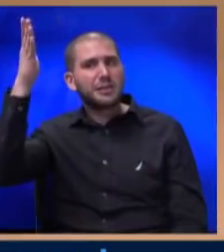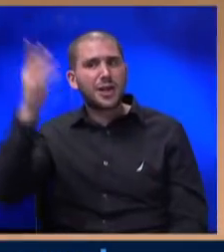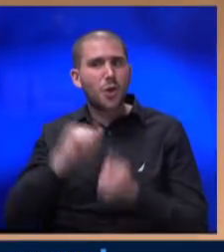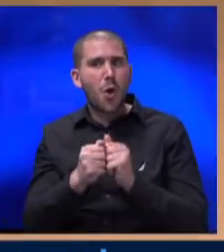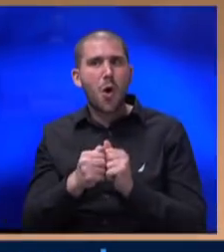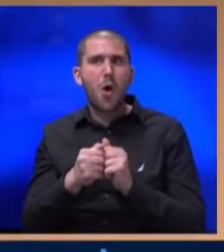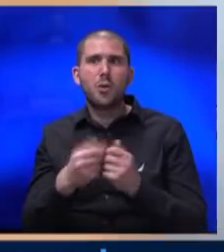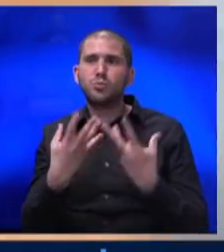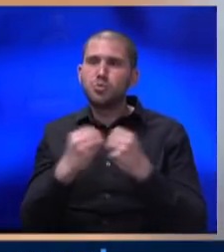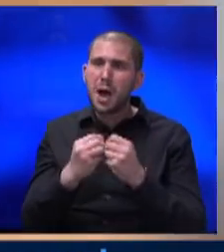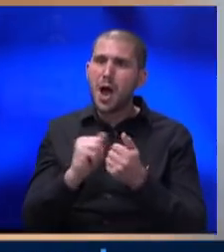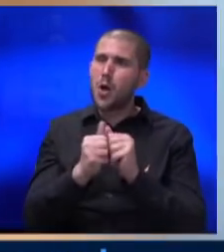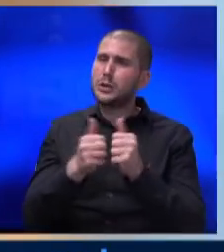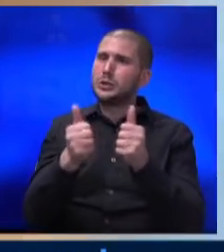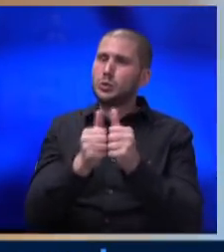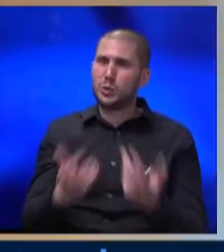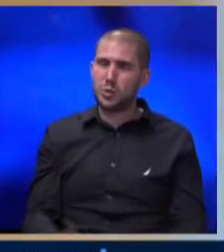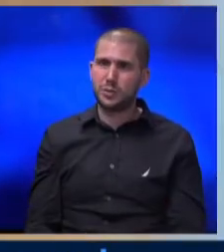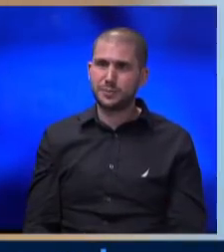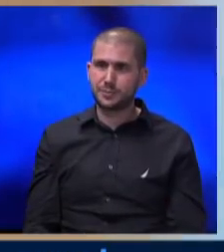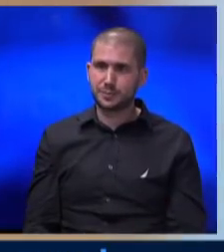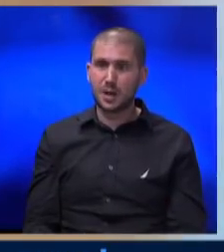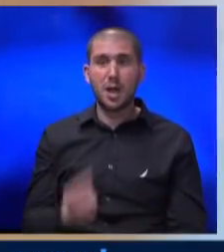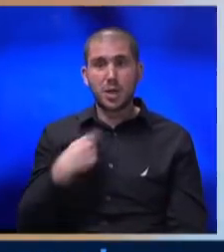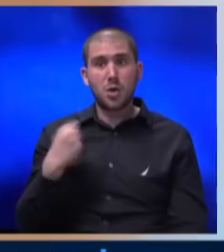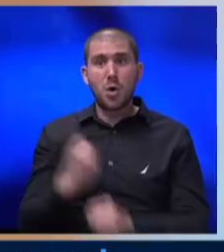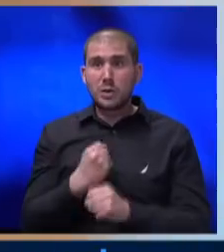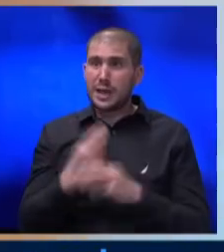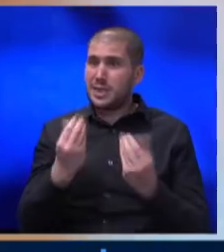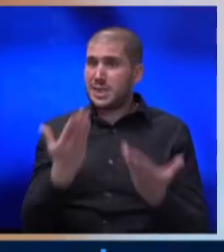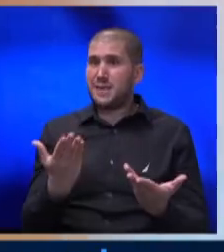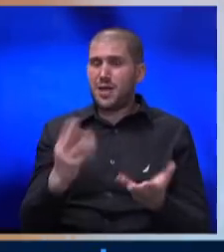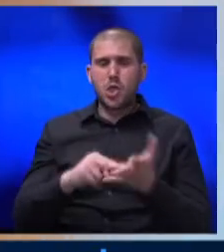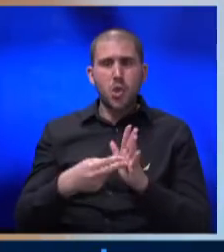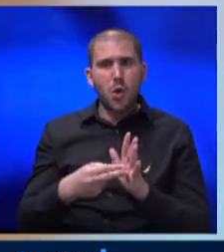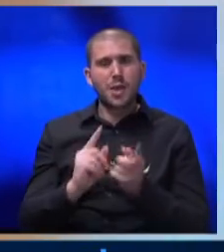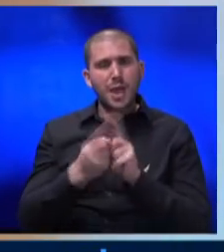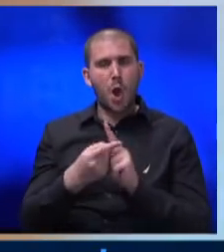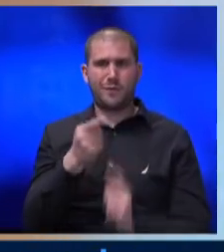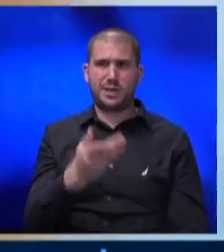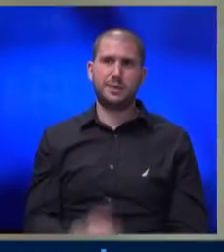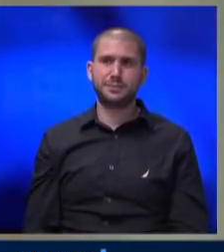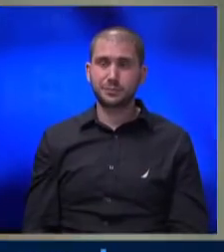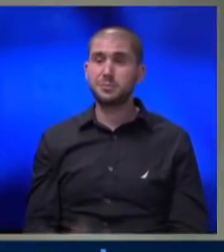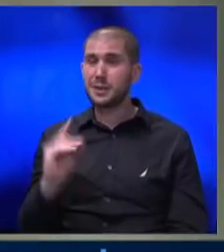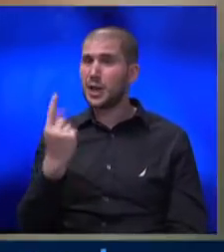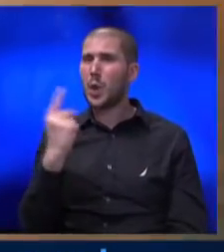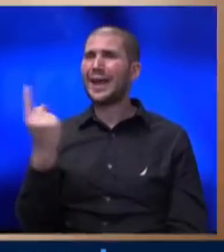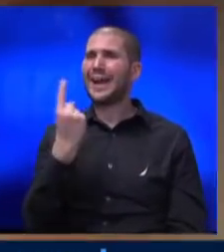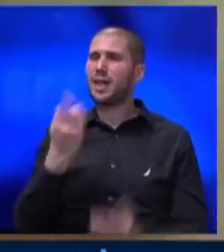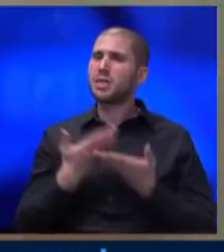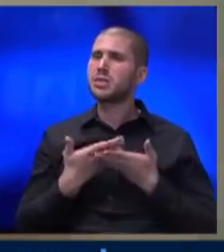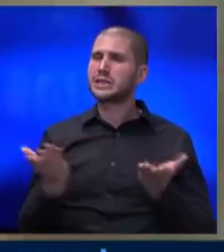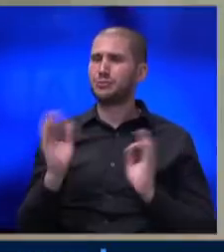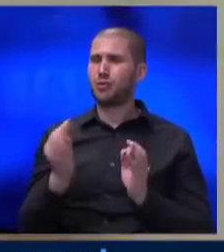העתיד שלי מבחינה משפחתית וזוגית, אז אני עושה את הדבר הזה, את הפלן בי הזה. דניאל היא לא היחידה שנחשפה